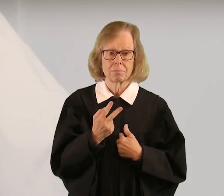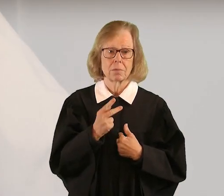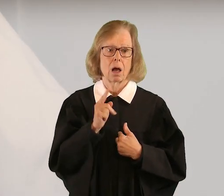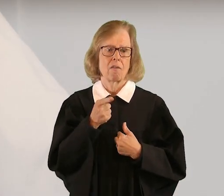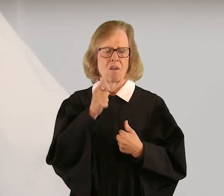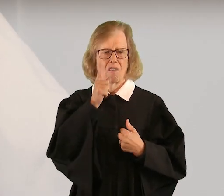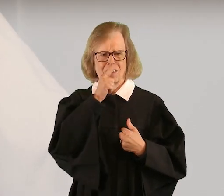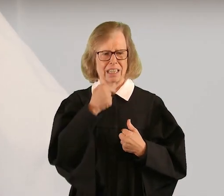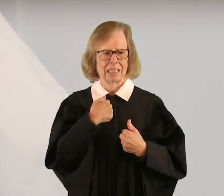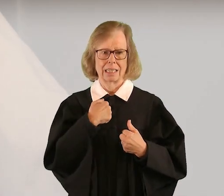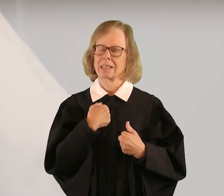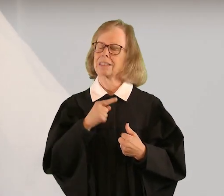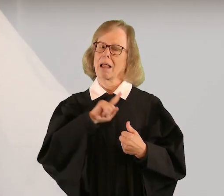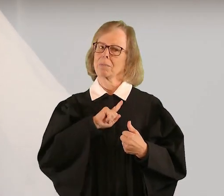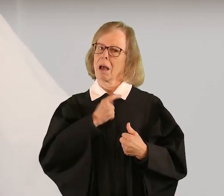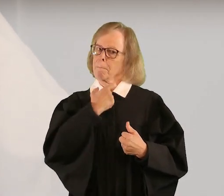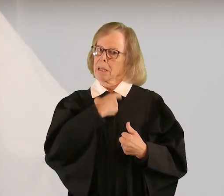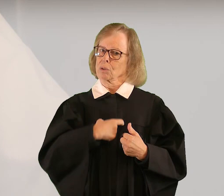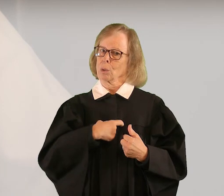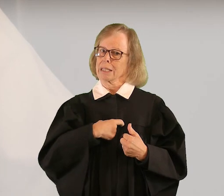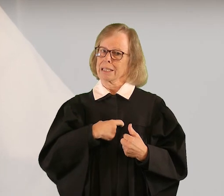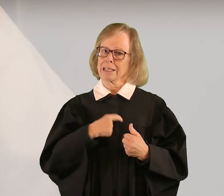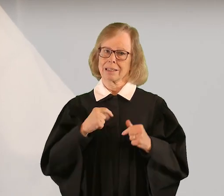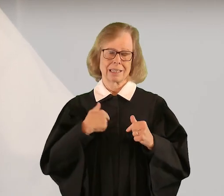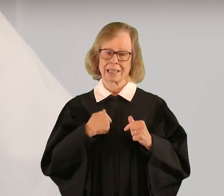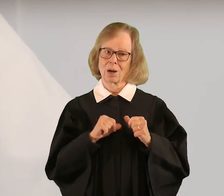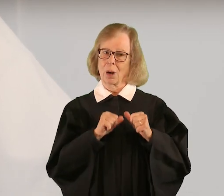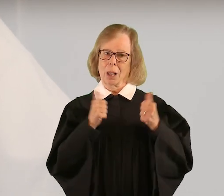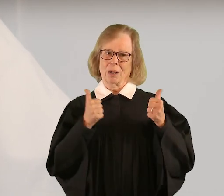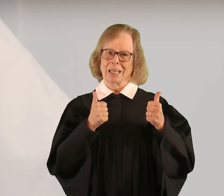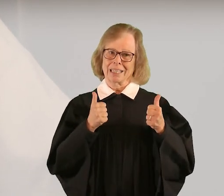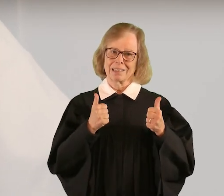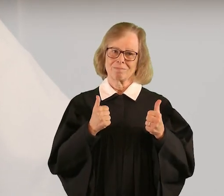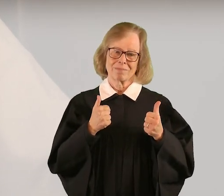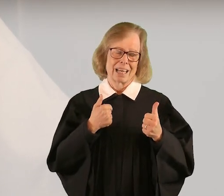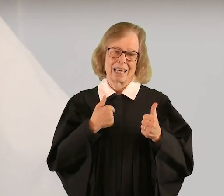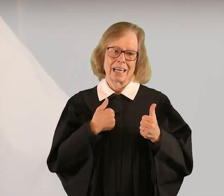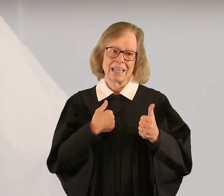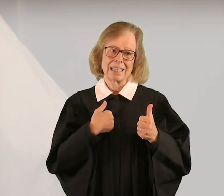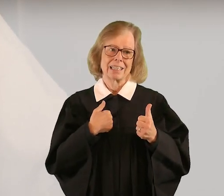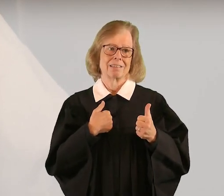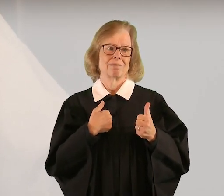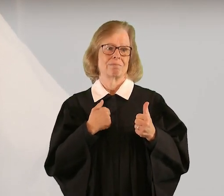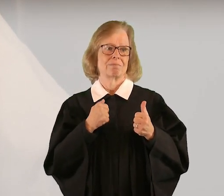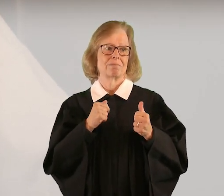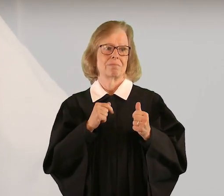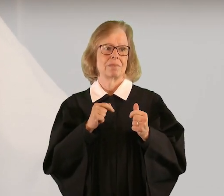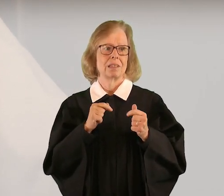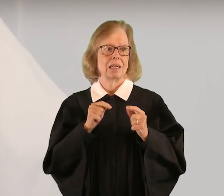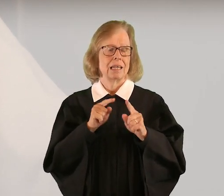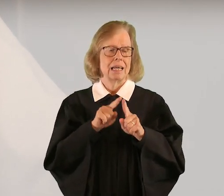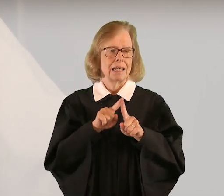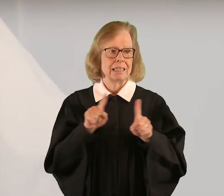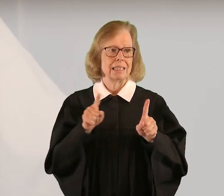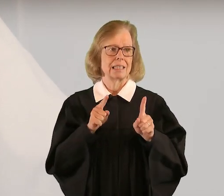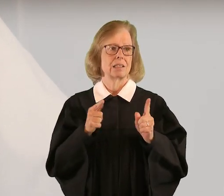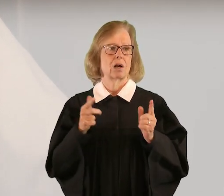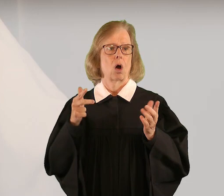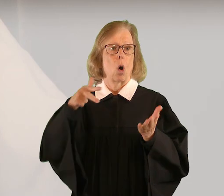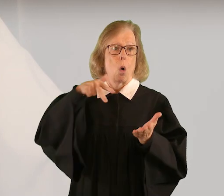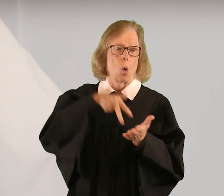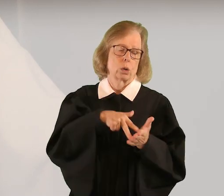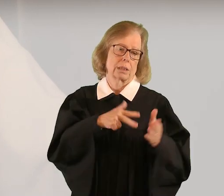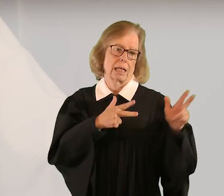Auch wenn ich selber persönlich mich nicht zu den Glücklichen schätzen kann, wie Maria zu den Osterzeugen